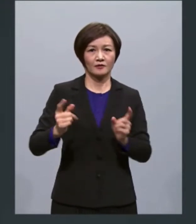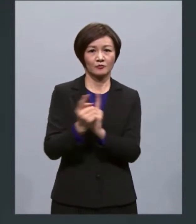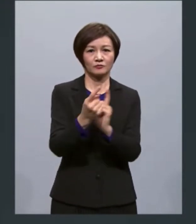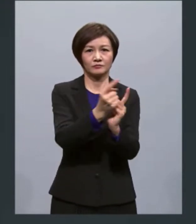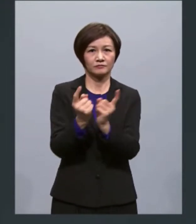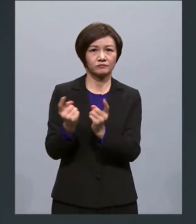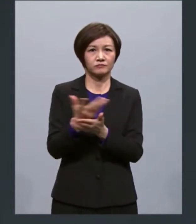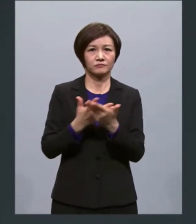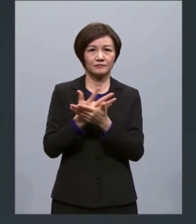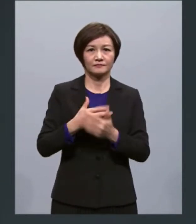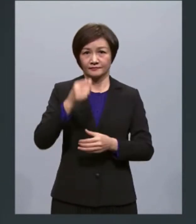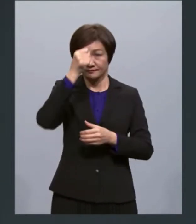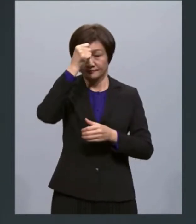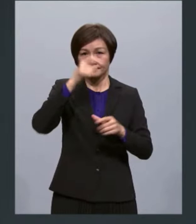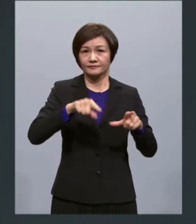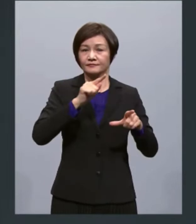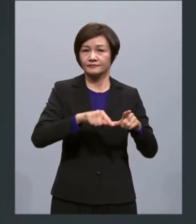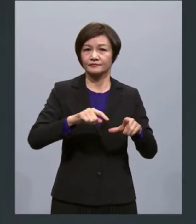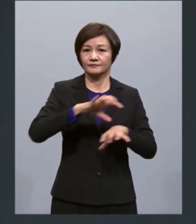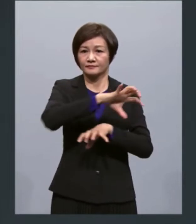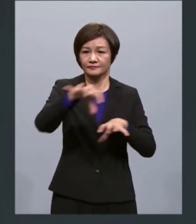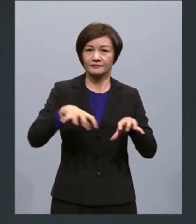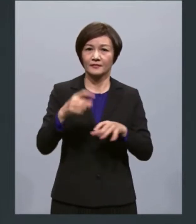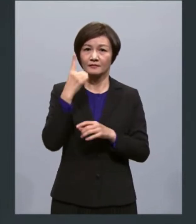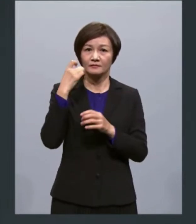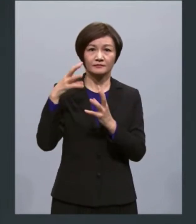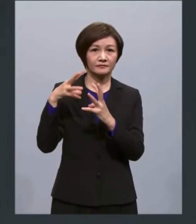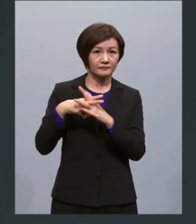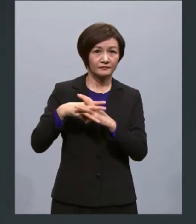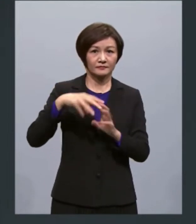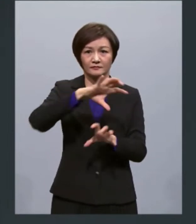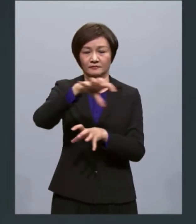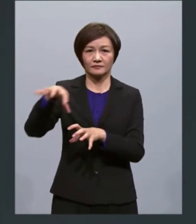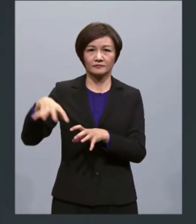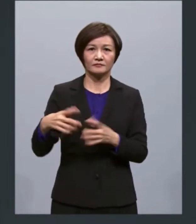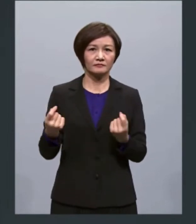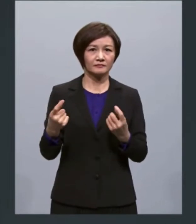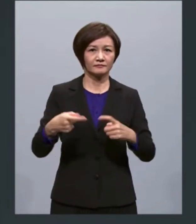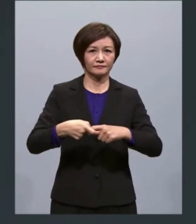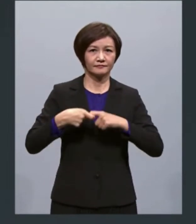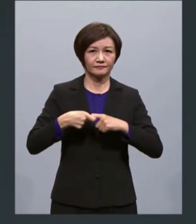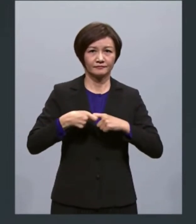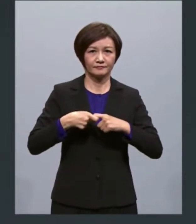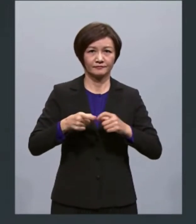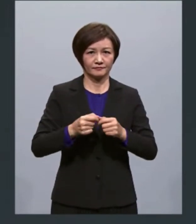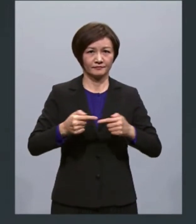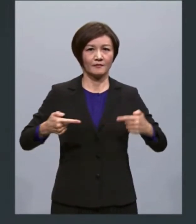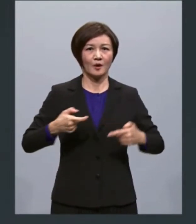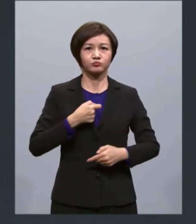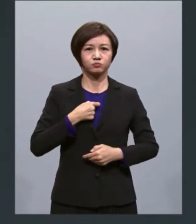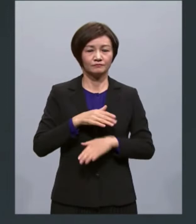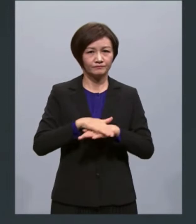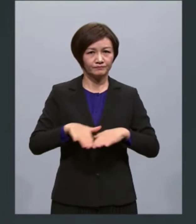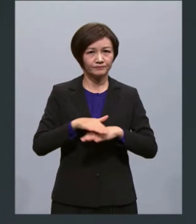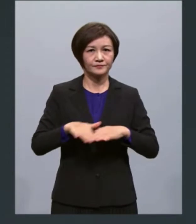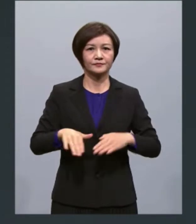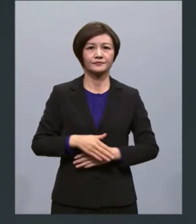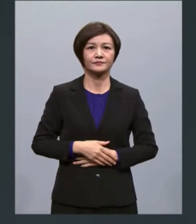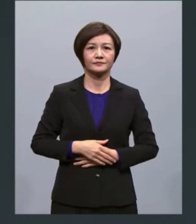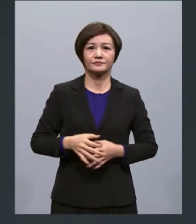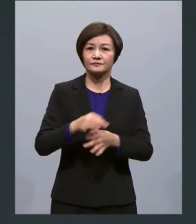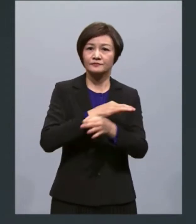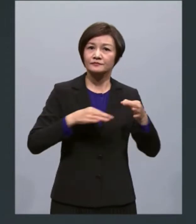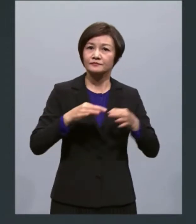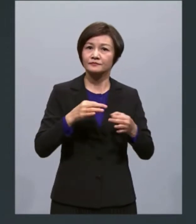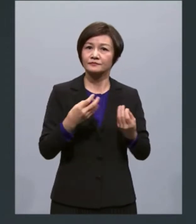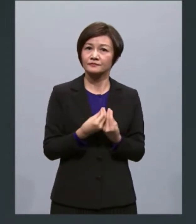台和印太地区邻国以及欧洲国家也必须建立更紧密的安全合作关系。在经贸方